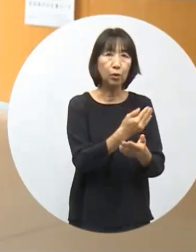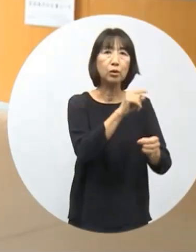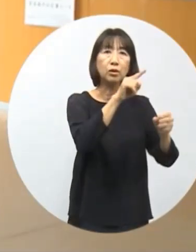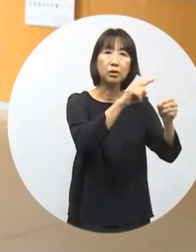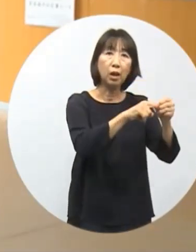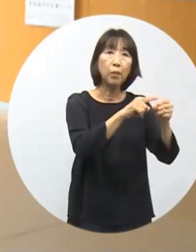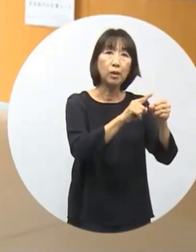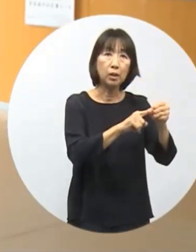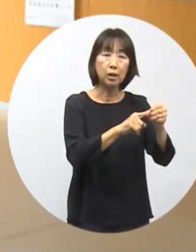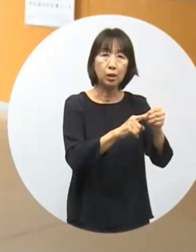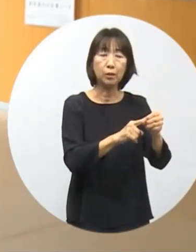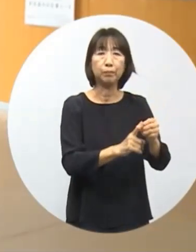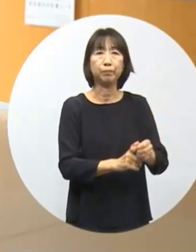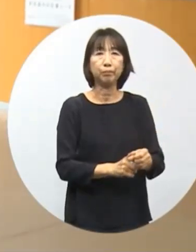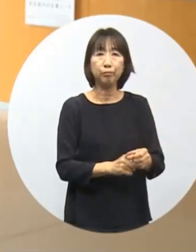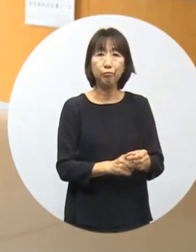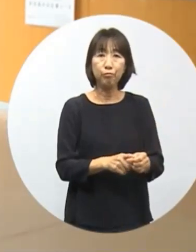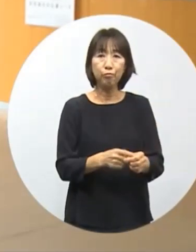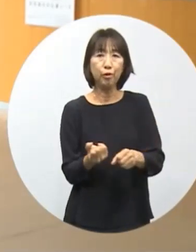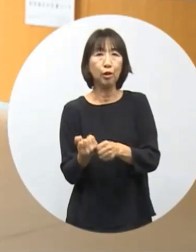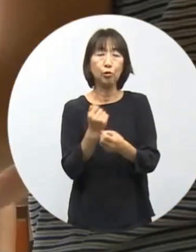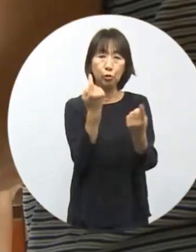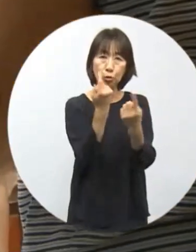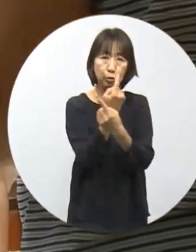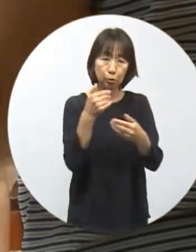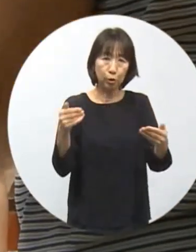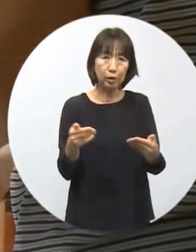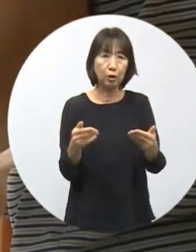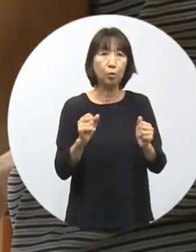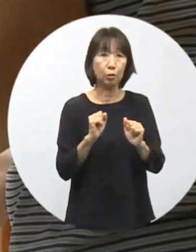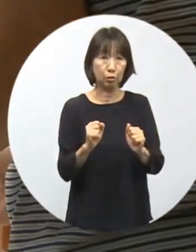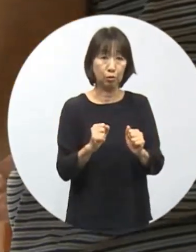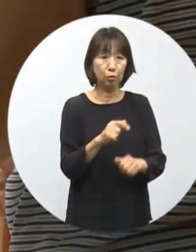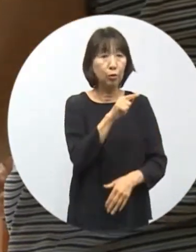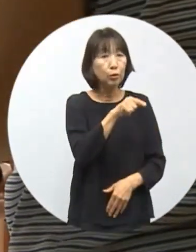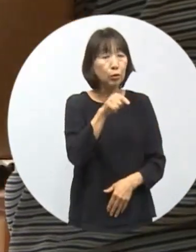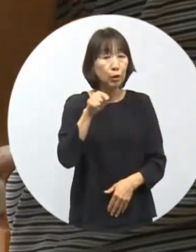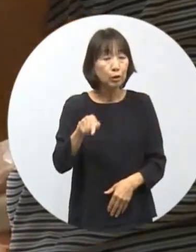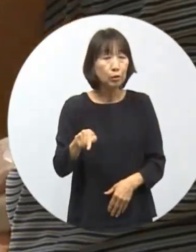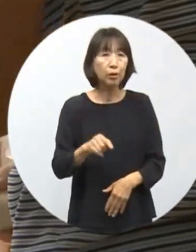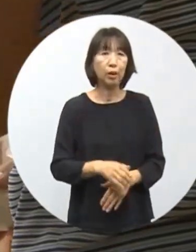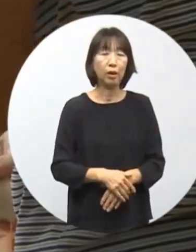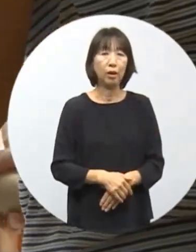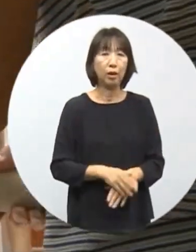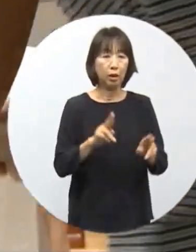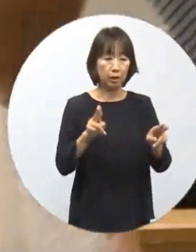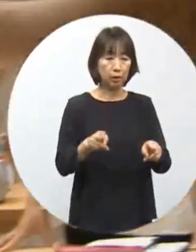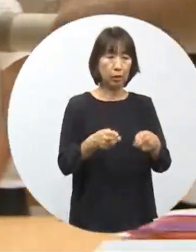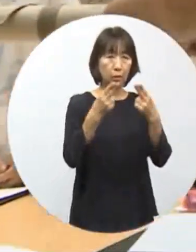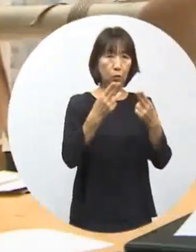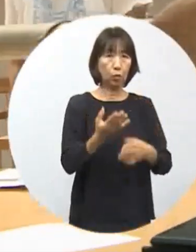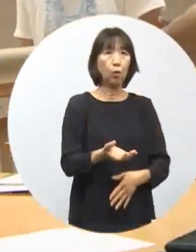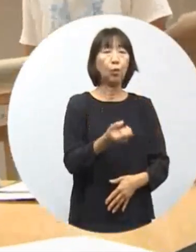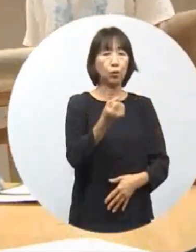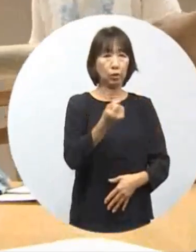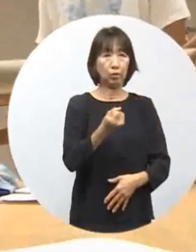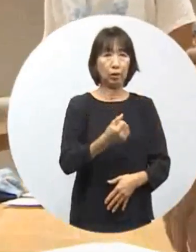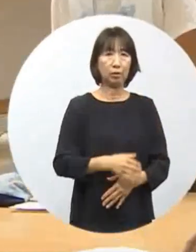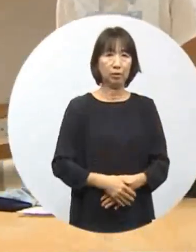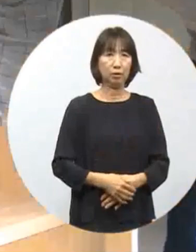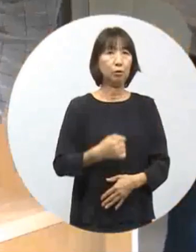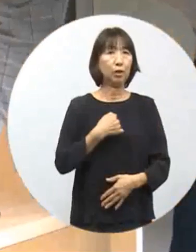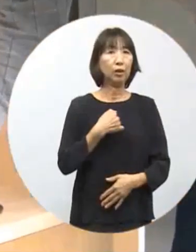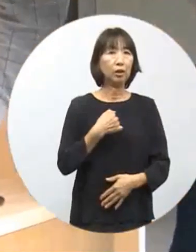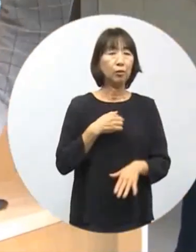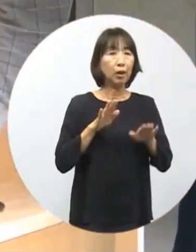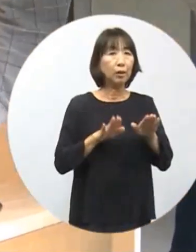存修復などの作業もいたします。それぞれ学芸員は専門を持っていまして、私